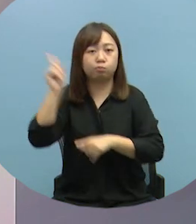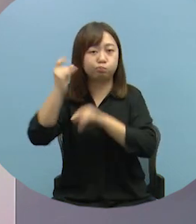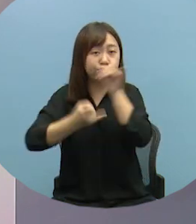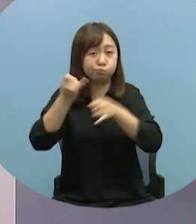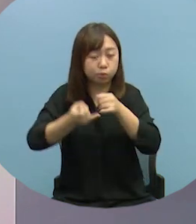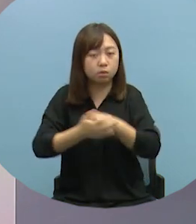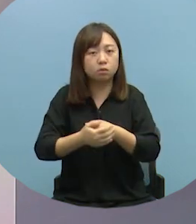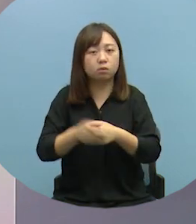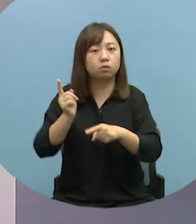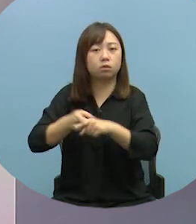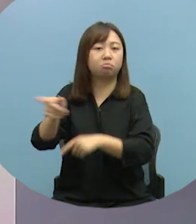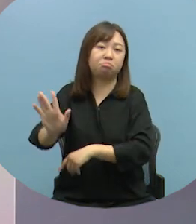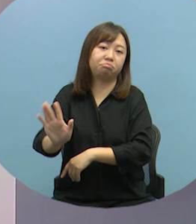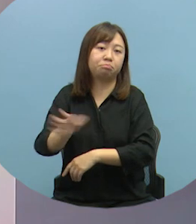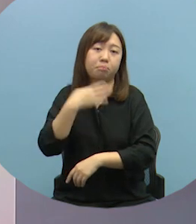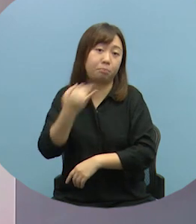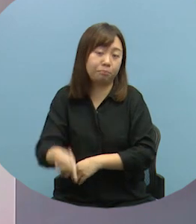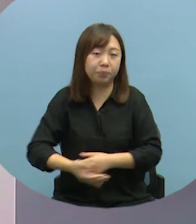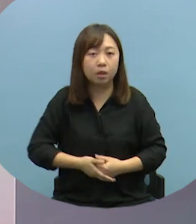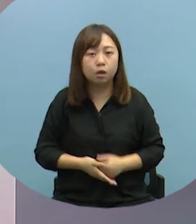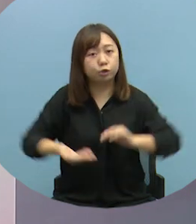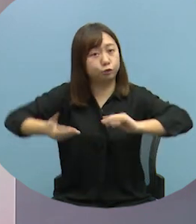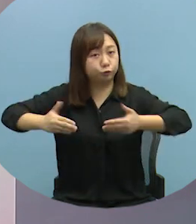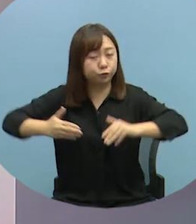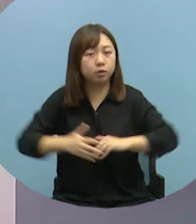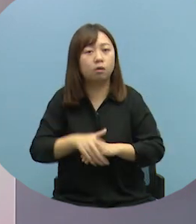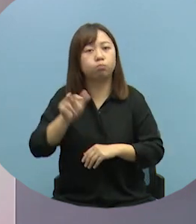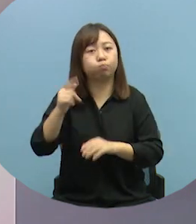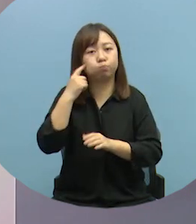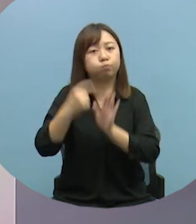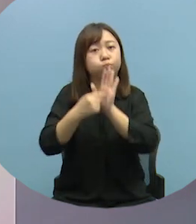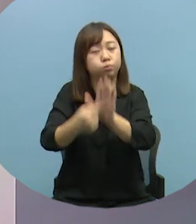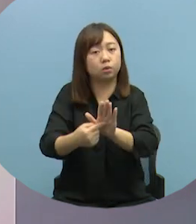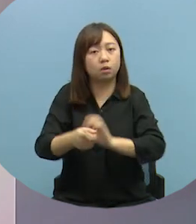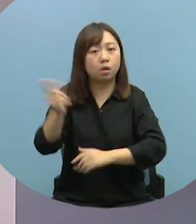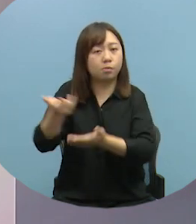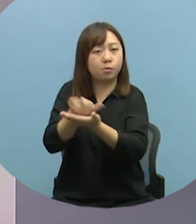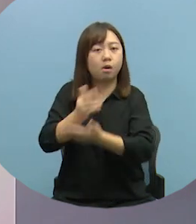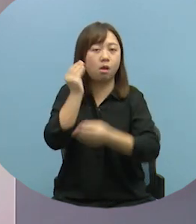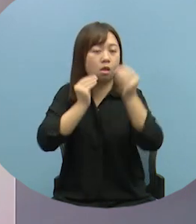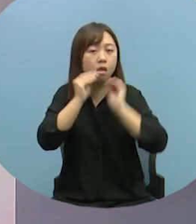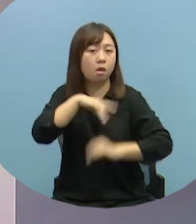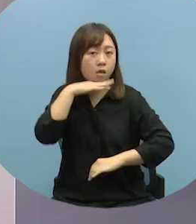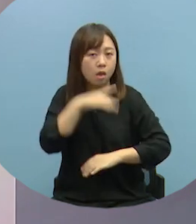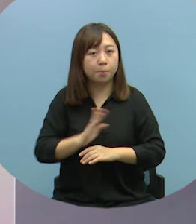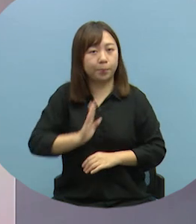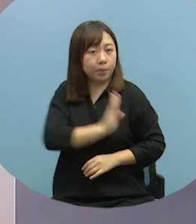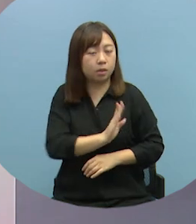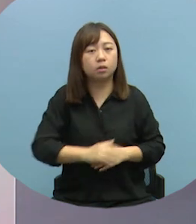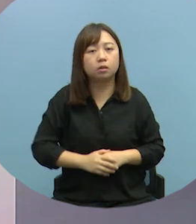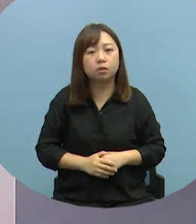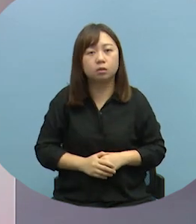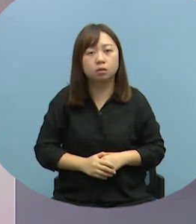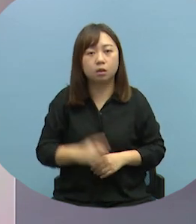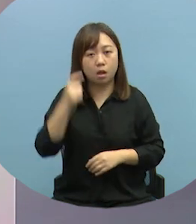都是站不住腳的，反之只是突顯了批評者的虛偽、偏見和